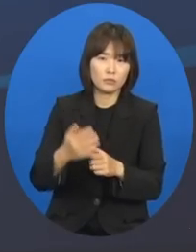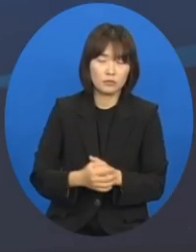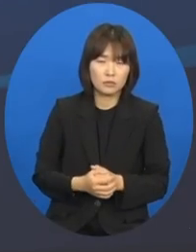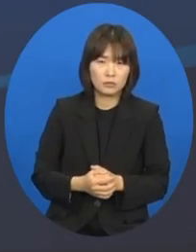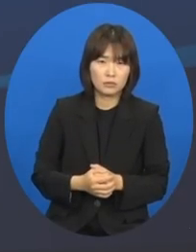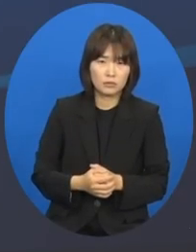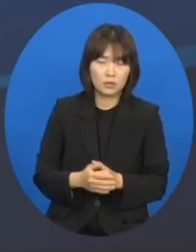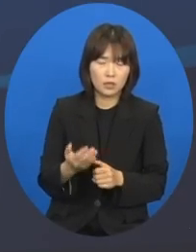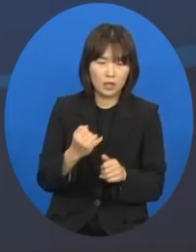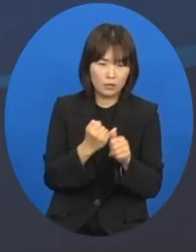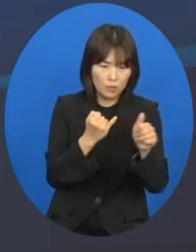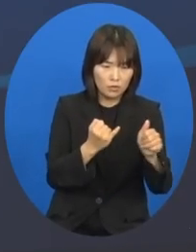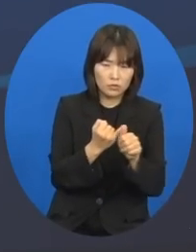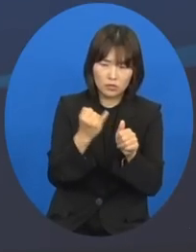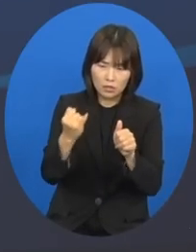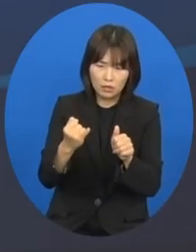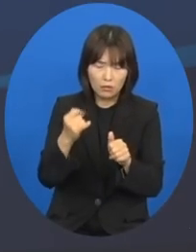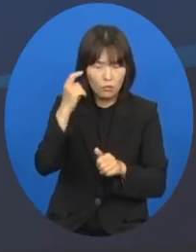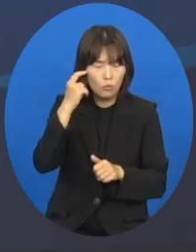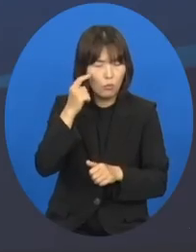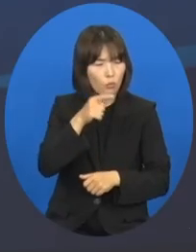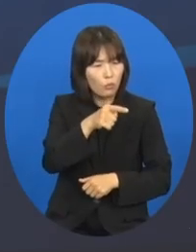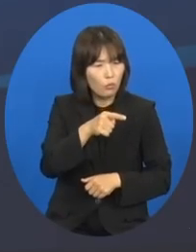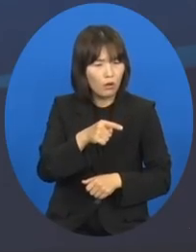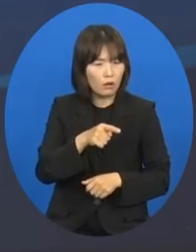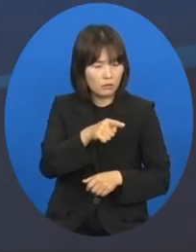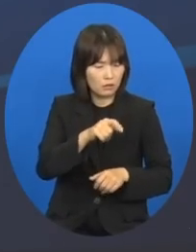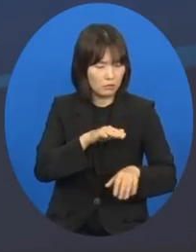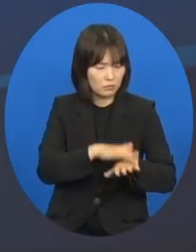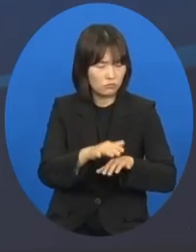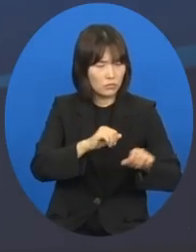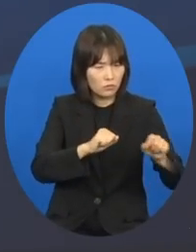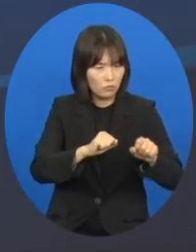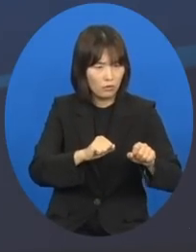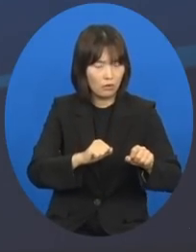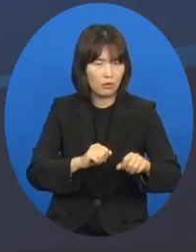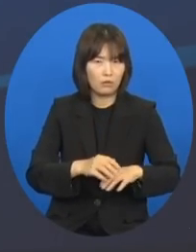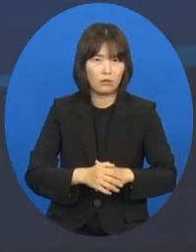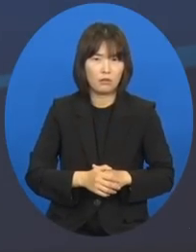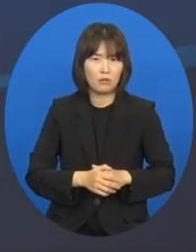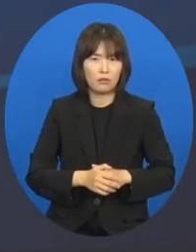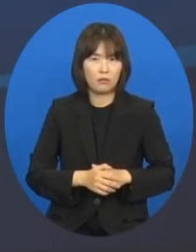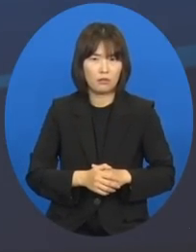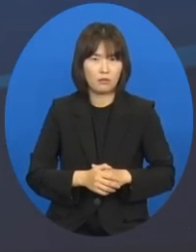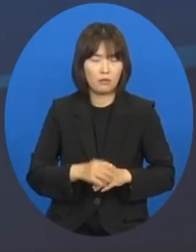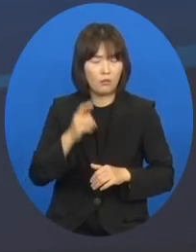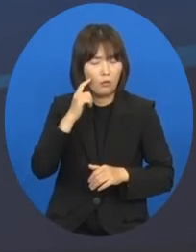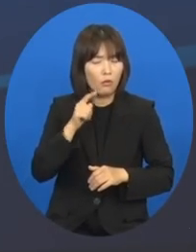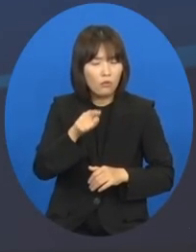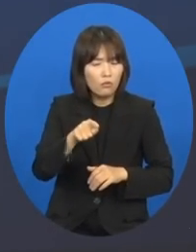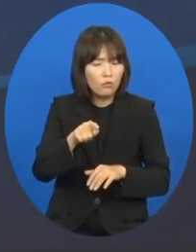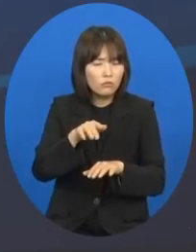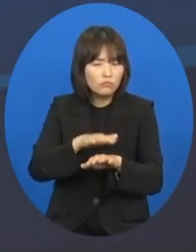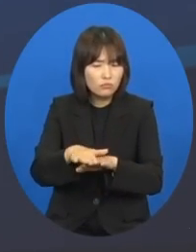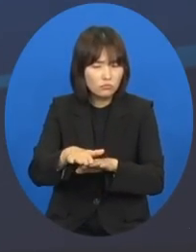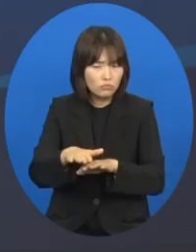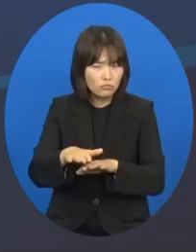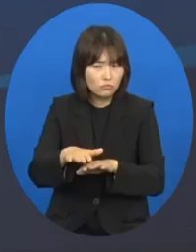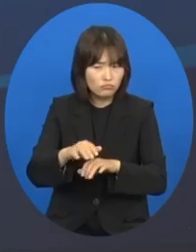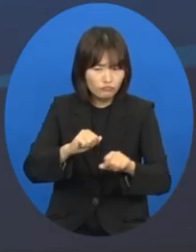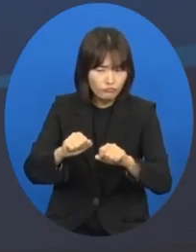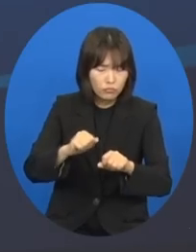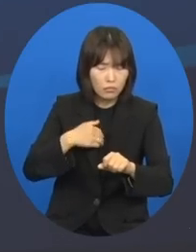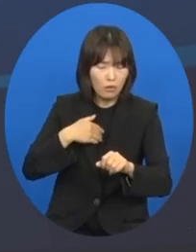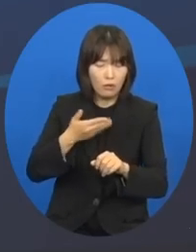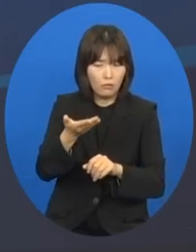왜 너는 그렇게 달라야 돼 왜 너는 항상 그 모양이야 너가 그런 모양새를 취하고 있으면 난 널 사랑할 수